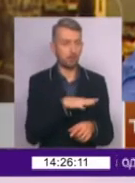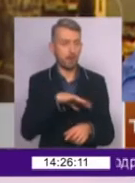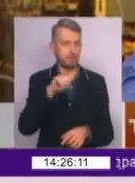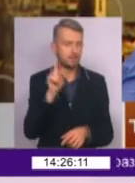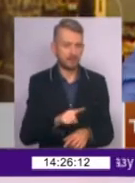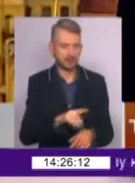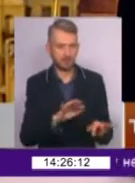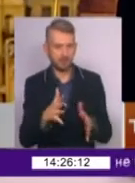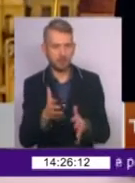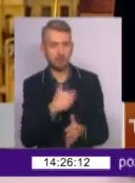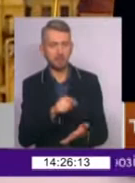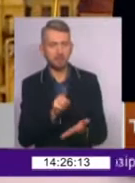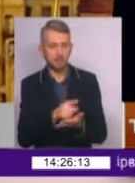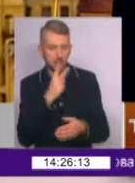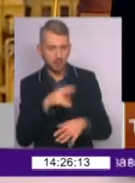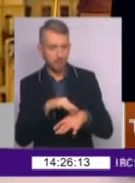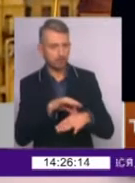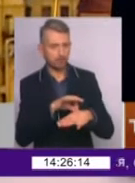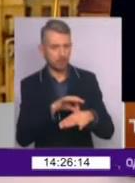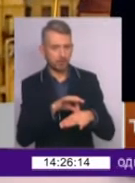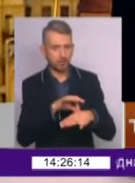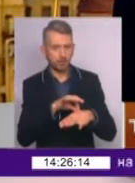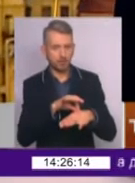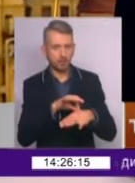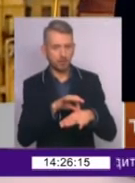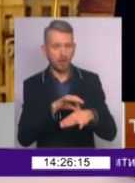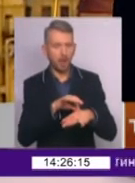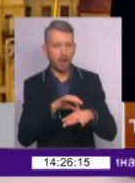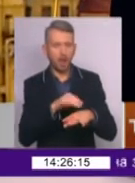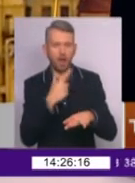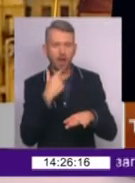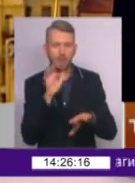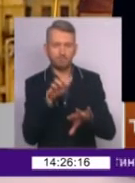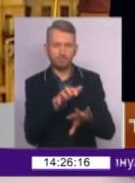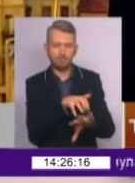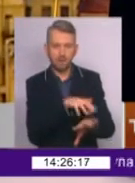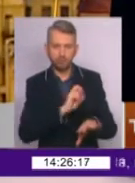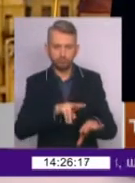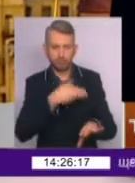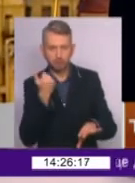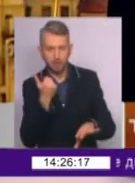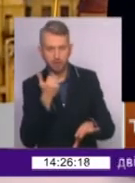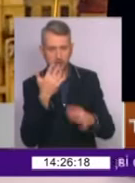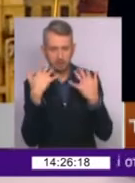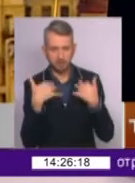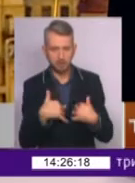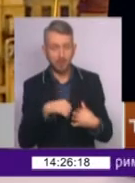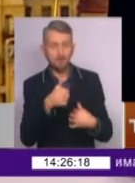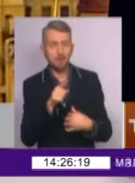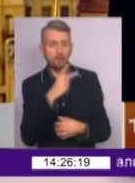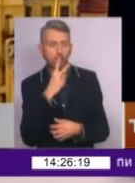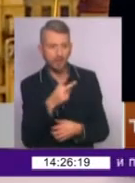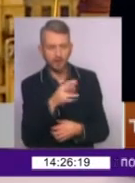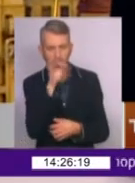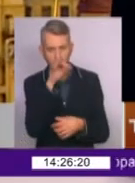випадки. Ми маємо звернути увагу, чи є на дитині висипка. перше, на що дивляться, це на сідниці.